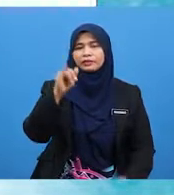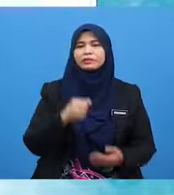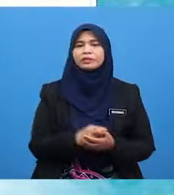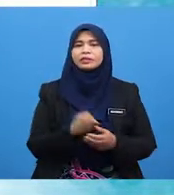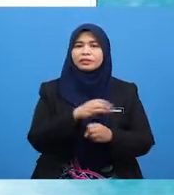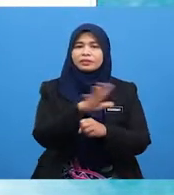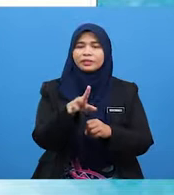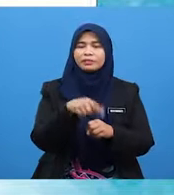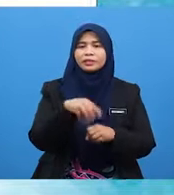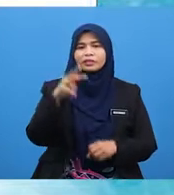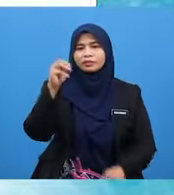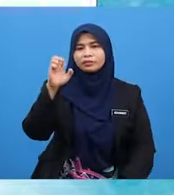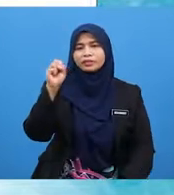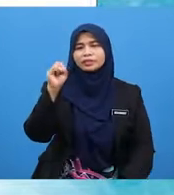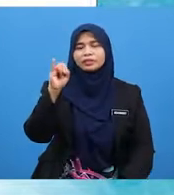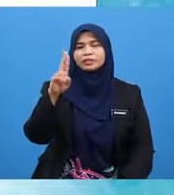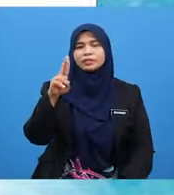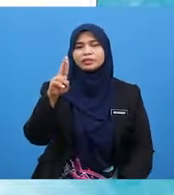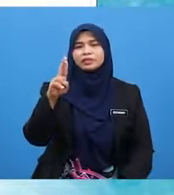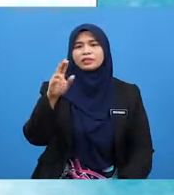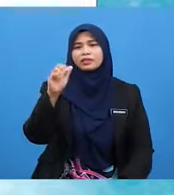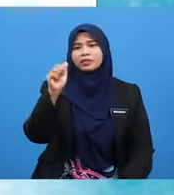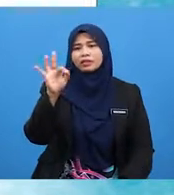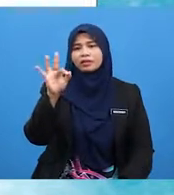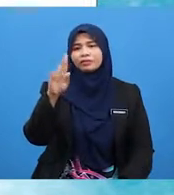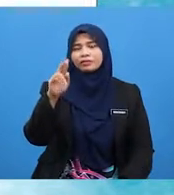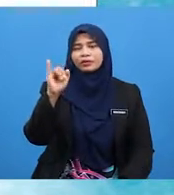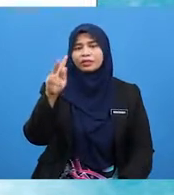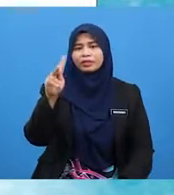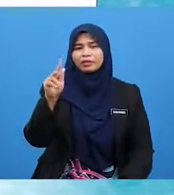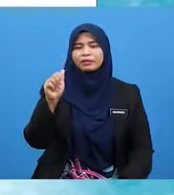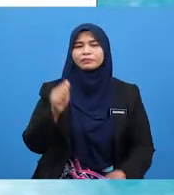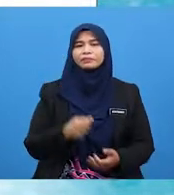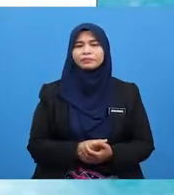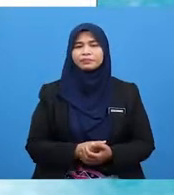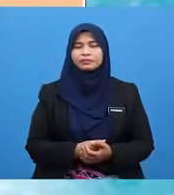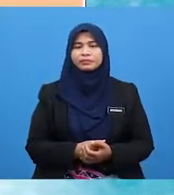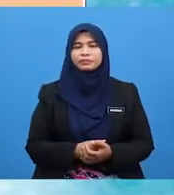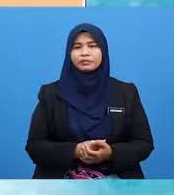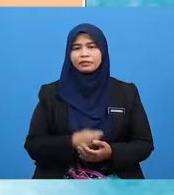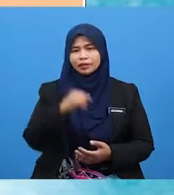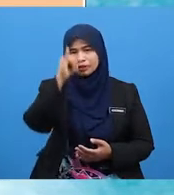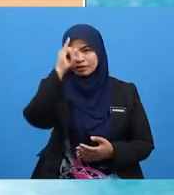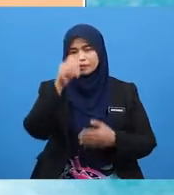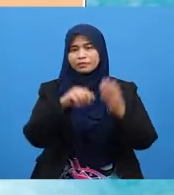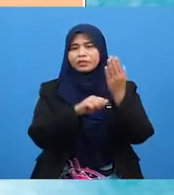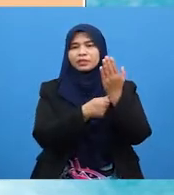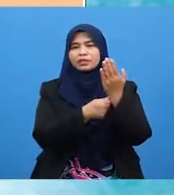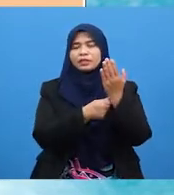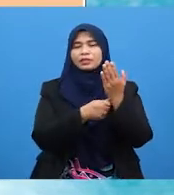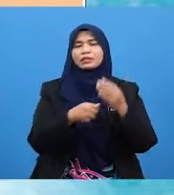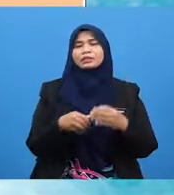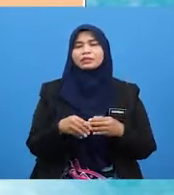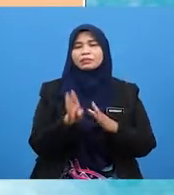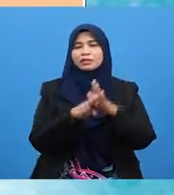Mesir, Andalus, Tunisia dan Afrika. Imam Malik mengasaskan